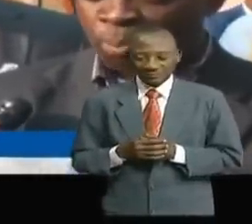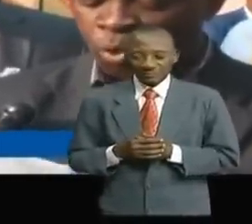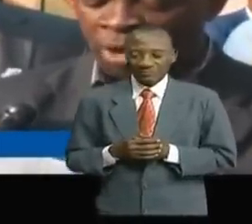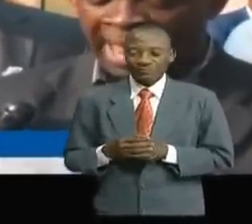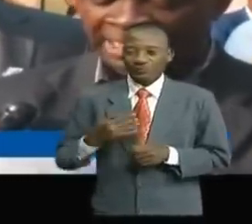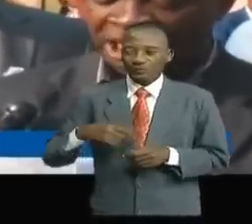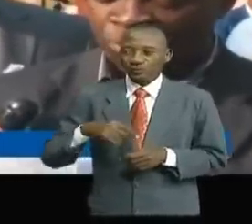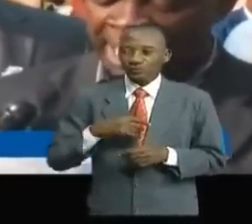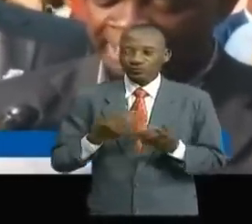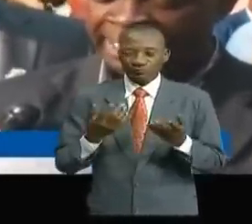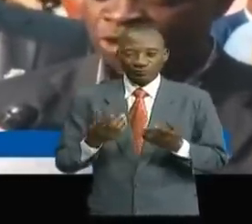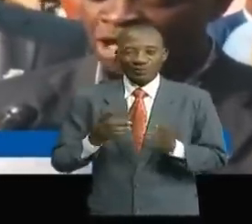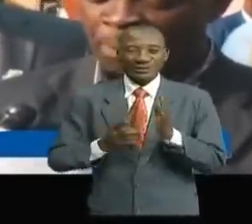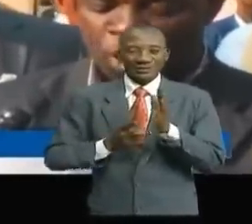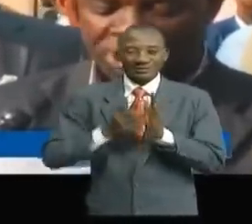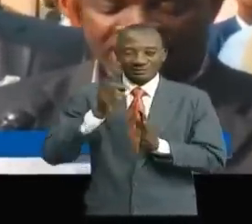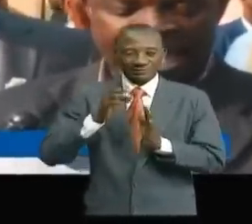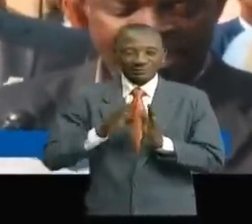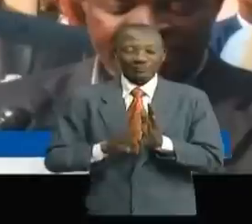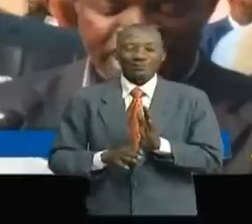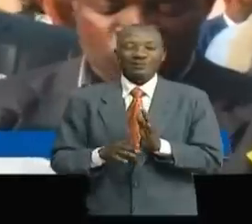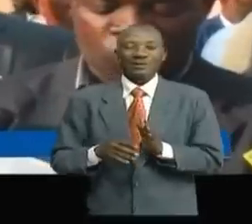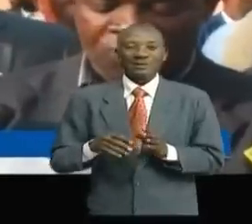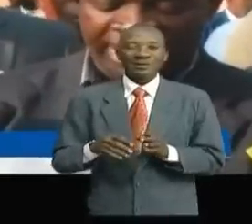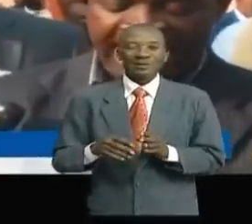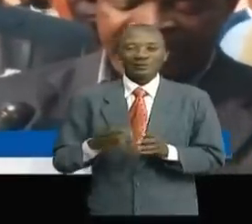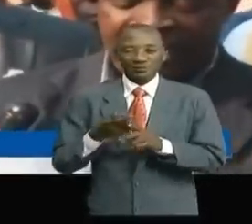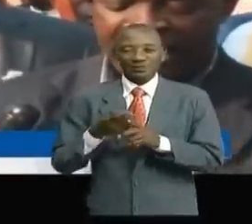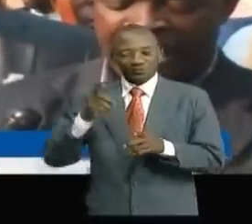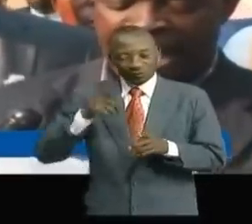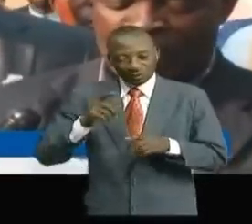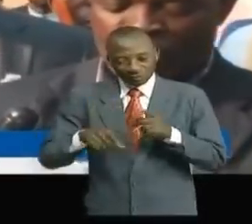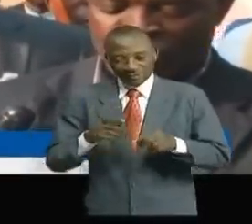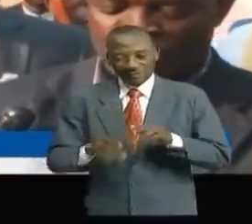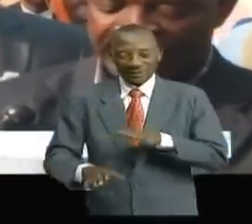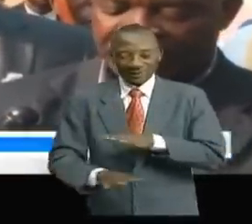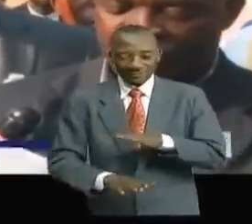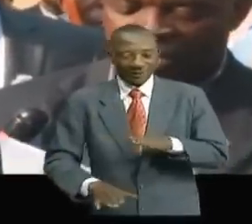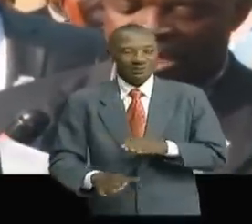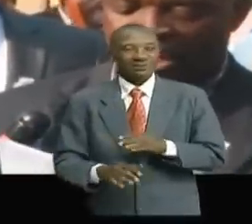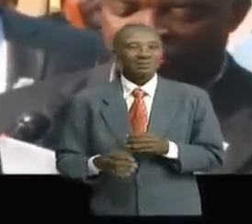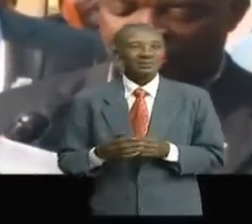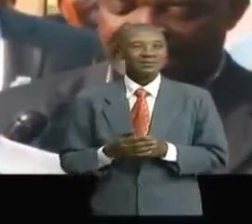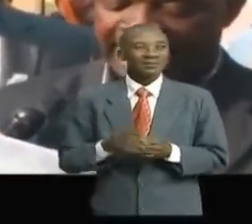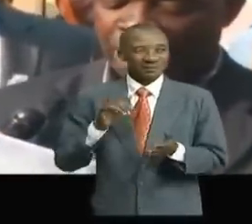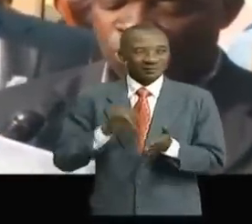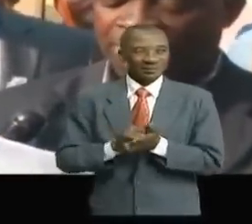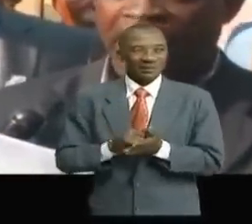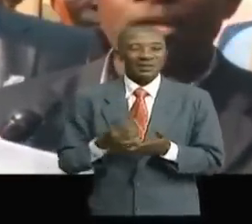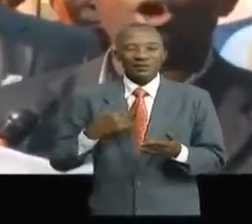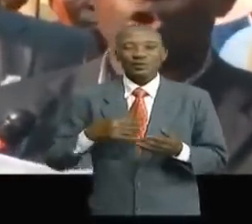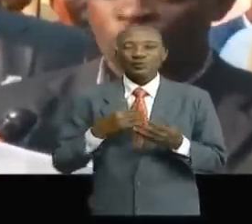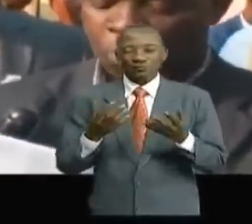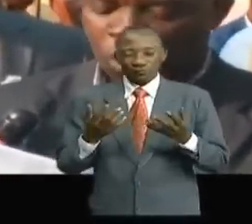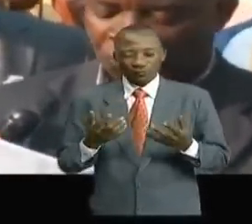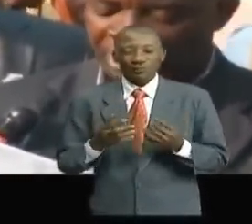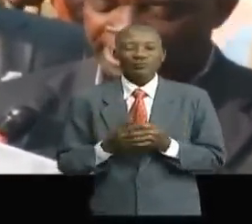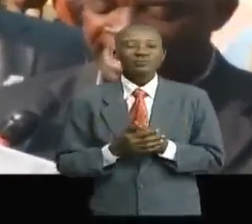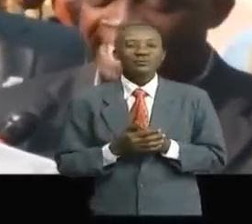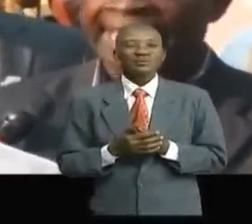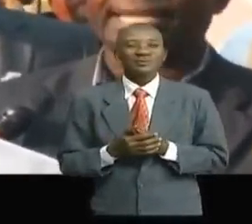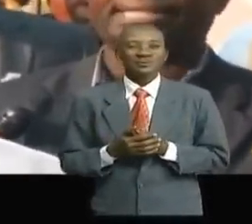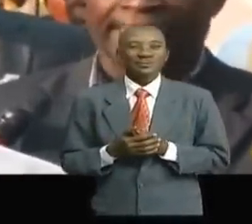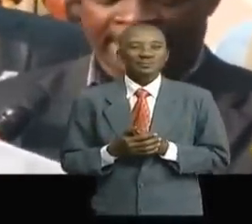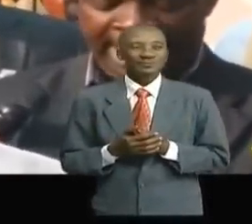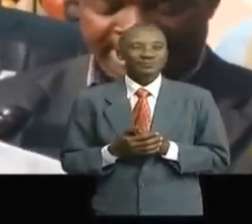doute pour l'enracinement de son approche de gouvernance et la consolidation des résultats récoltés au profit